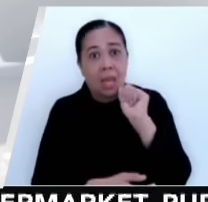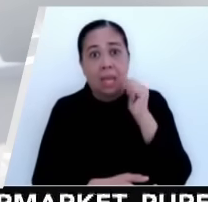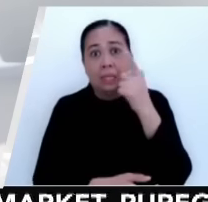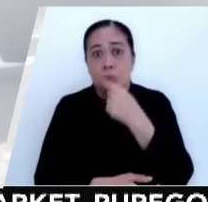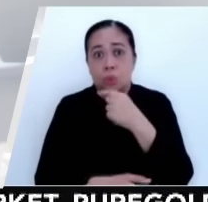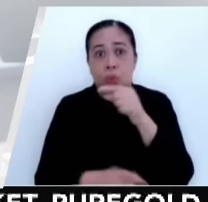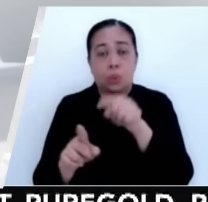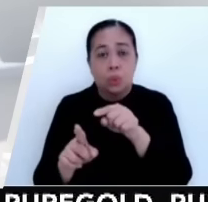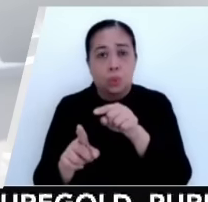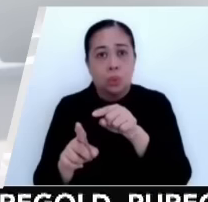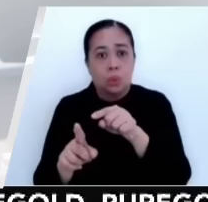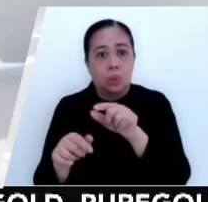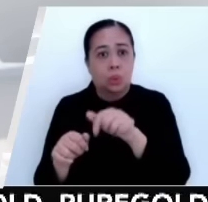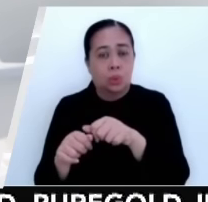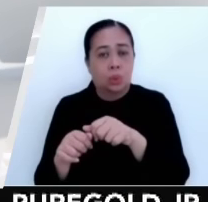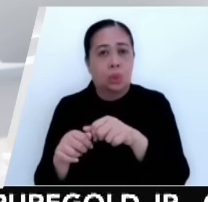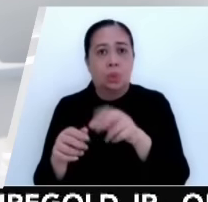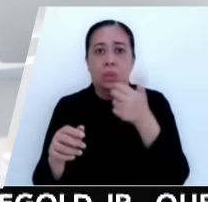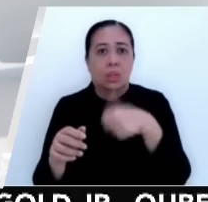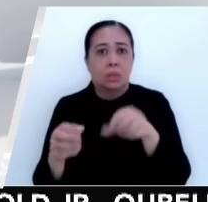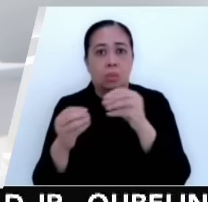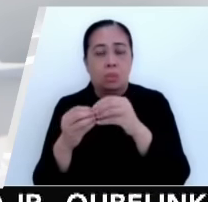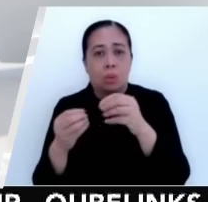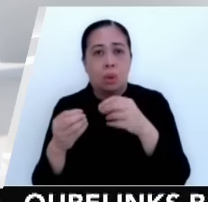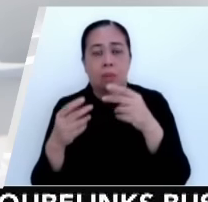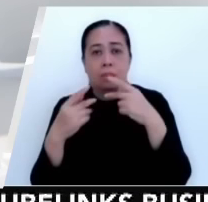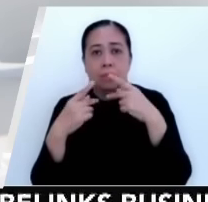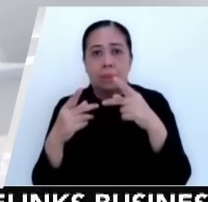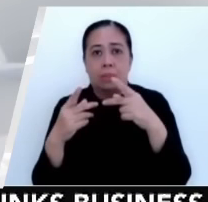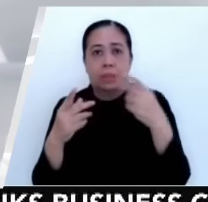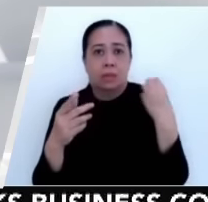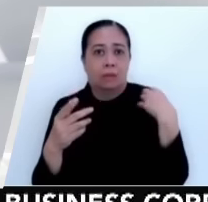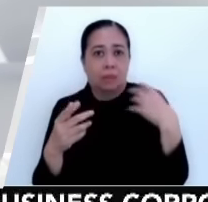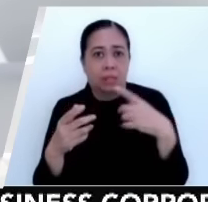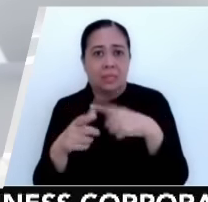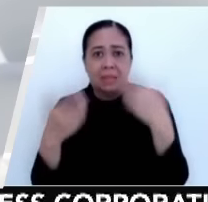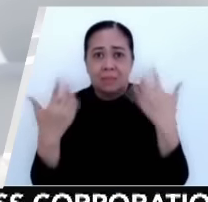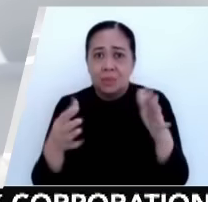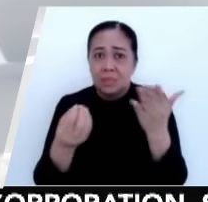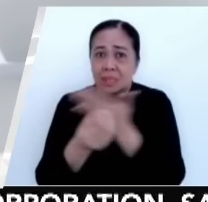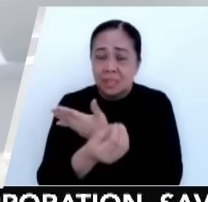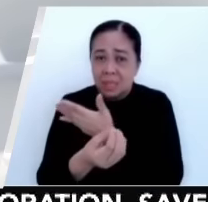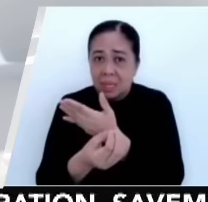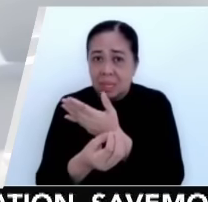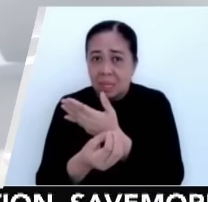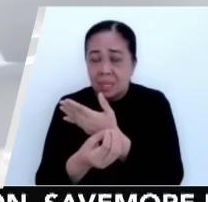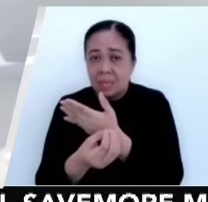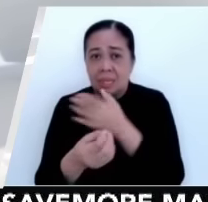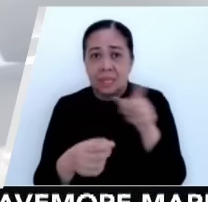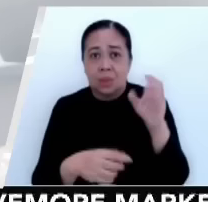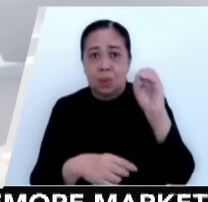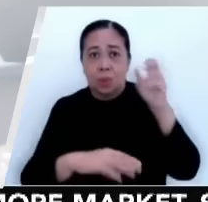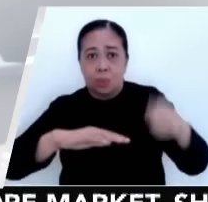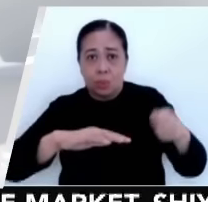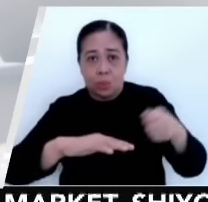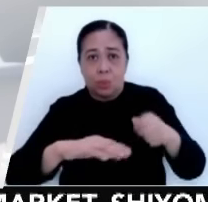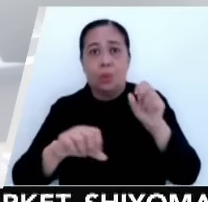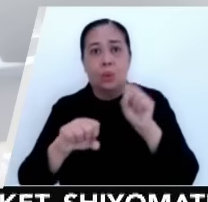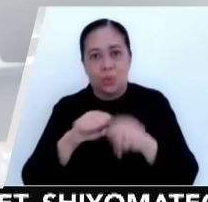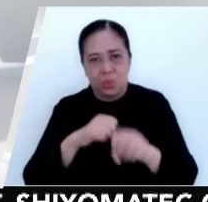longer a public official. Dahil dinismiss na si Alice Guo ng Ombudsman. Kaya Capas